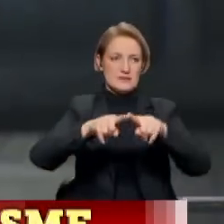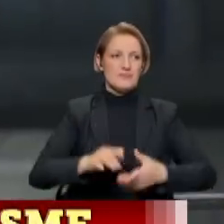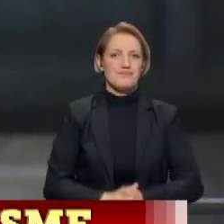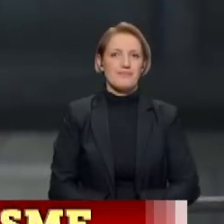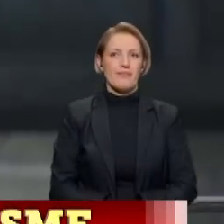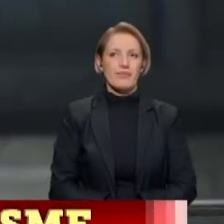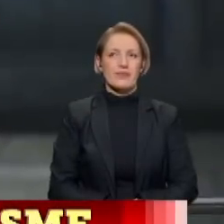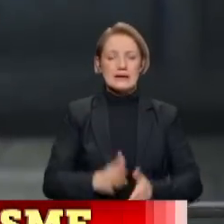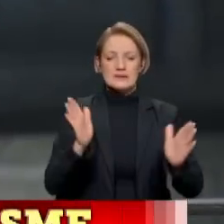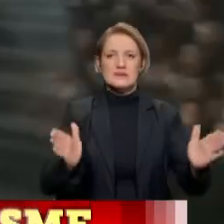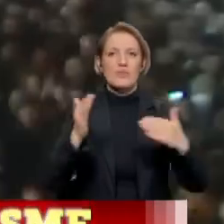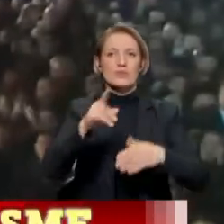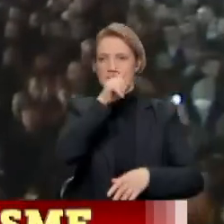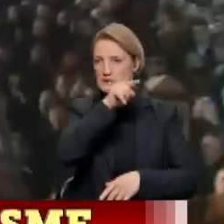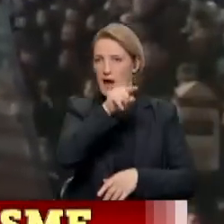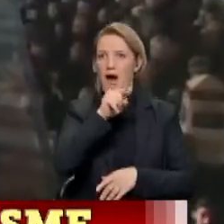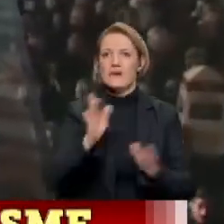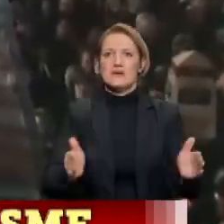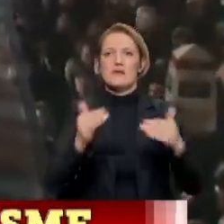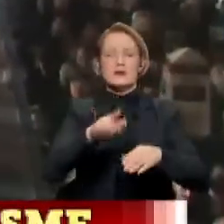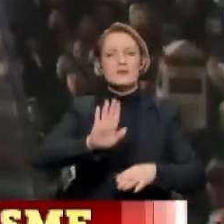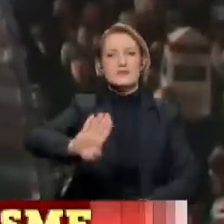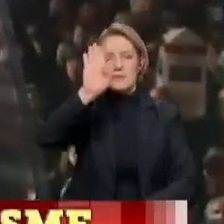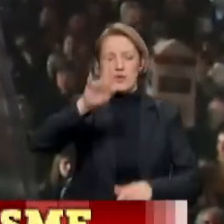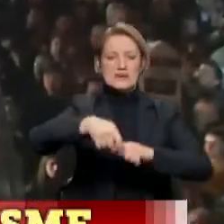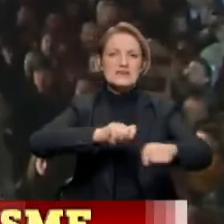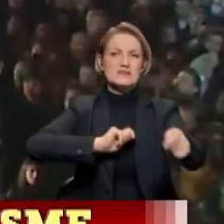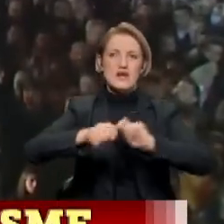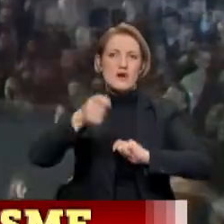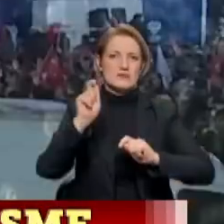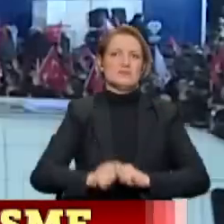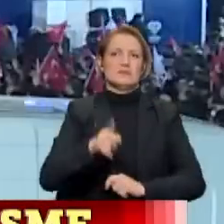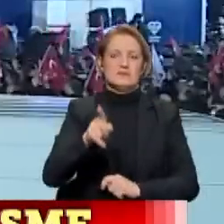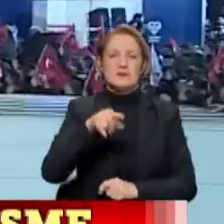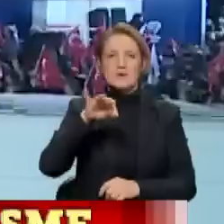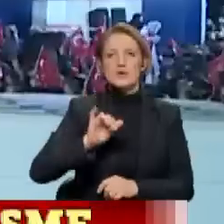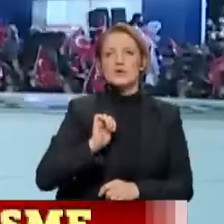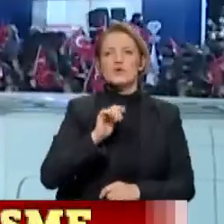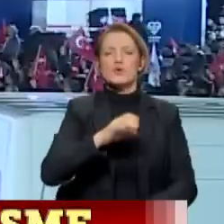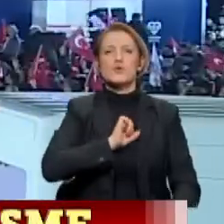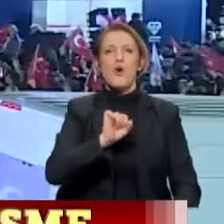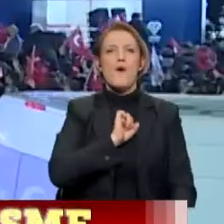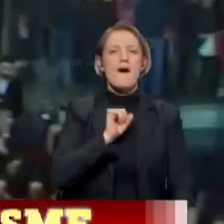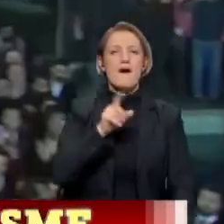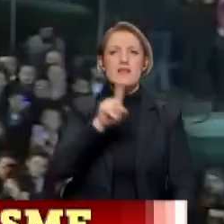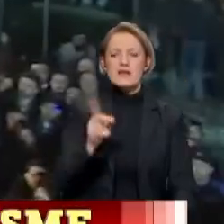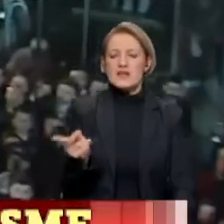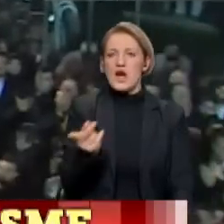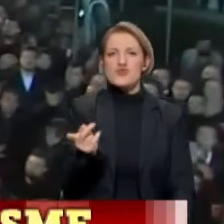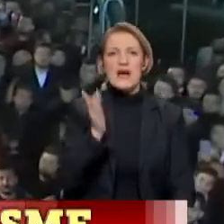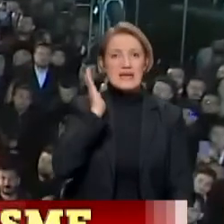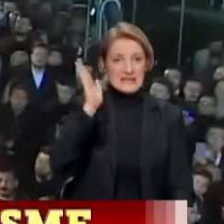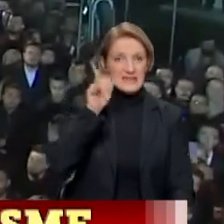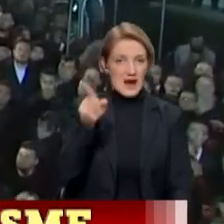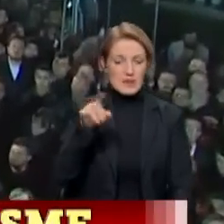yırtacaksınız. Sandıkta yırtacaksınız, demokrasiyle yırtacaksınız. Dünün korkakları nasıl kaçarak